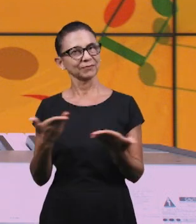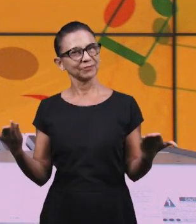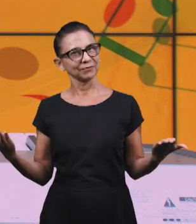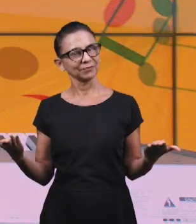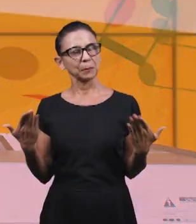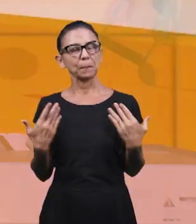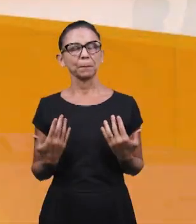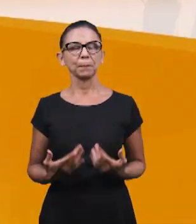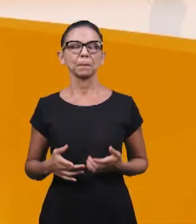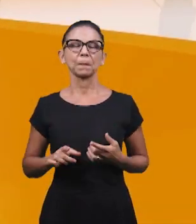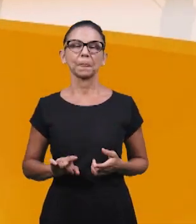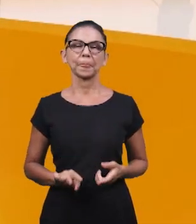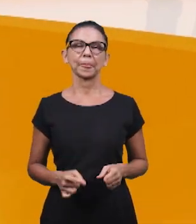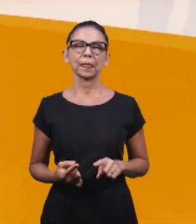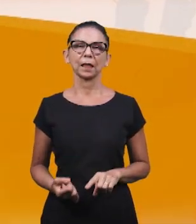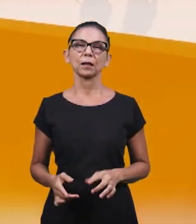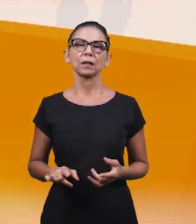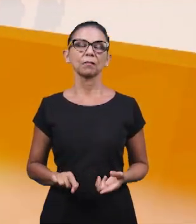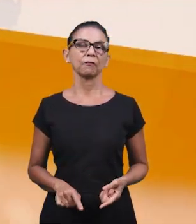paix du Seigneur Jésus.